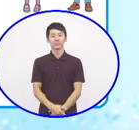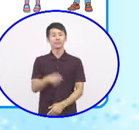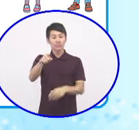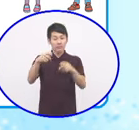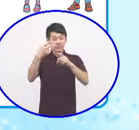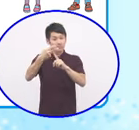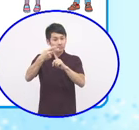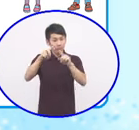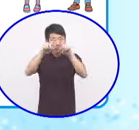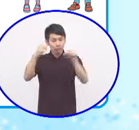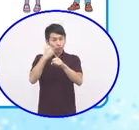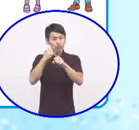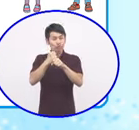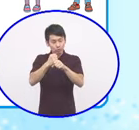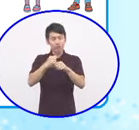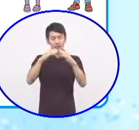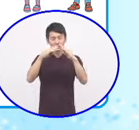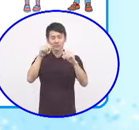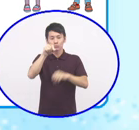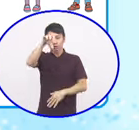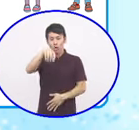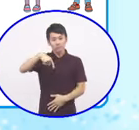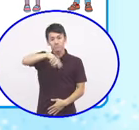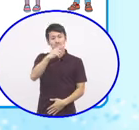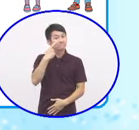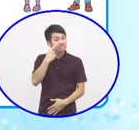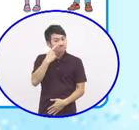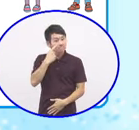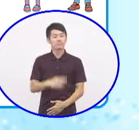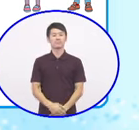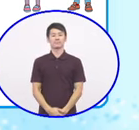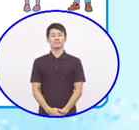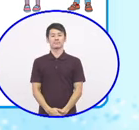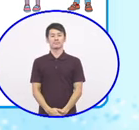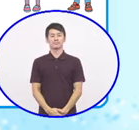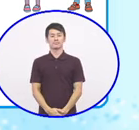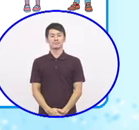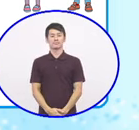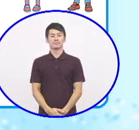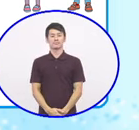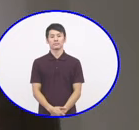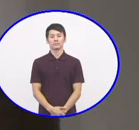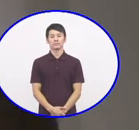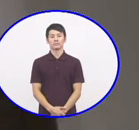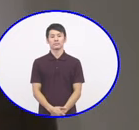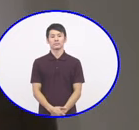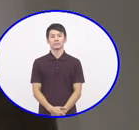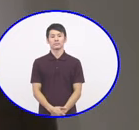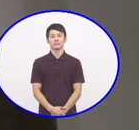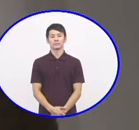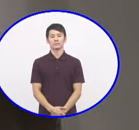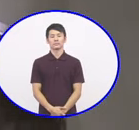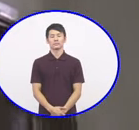ではその司会だよりを作っている京都司会事務局を訪ねてみよう。